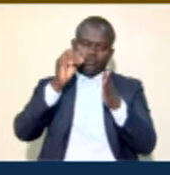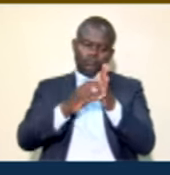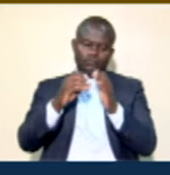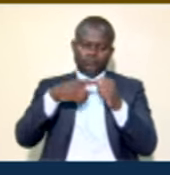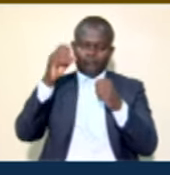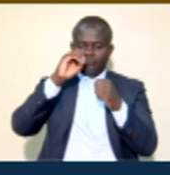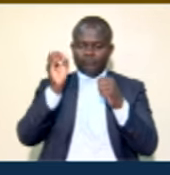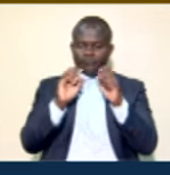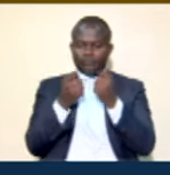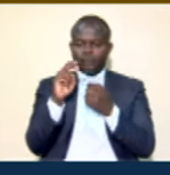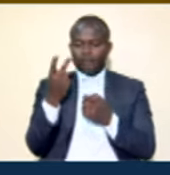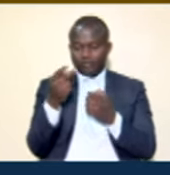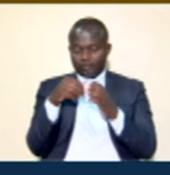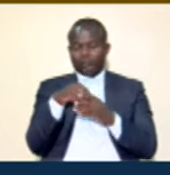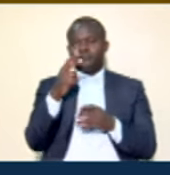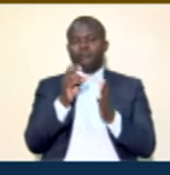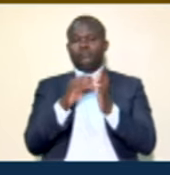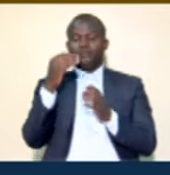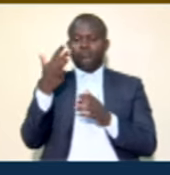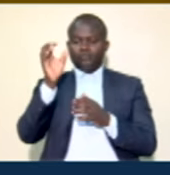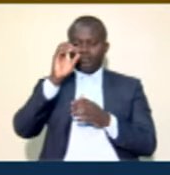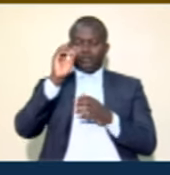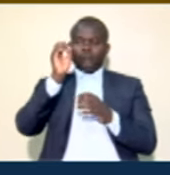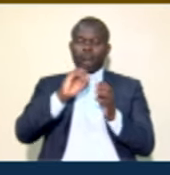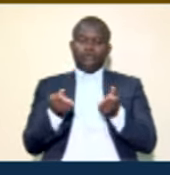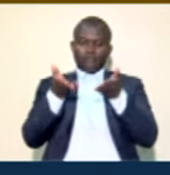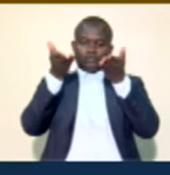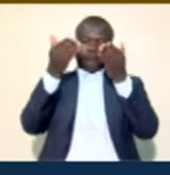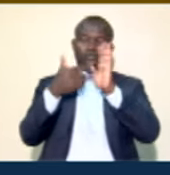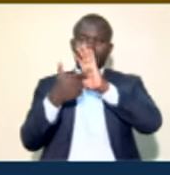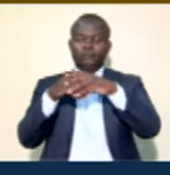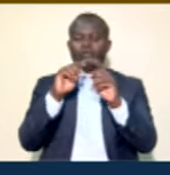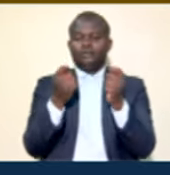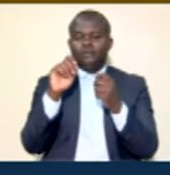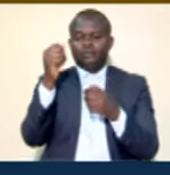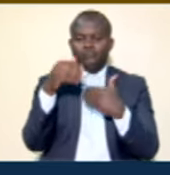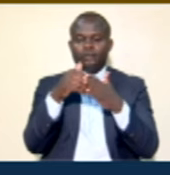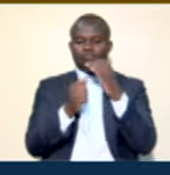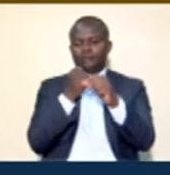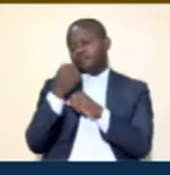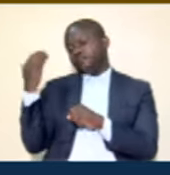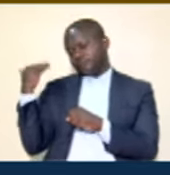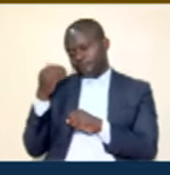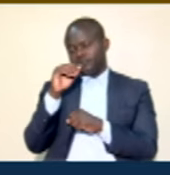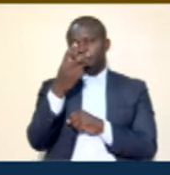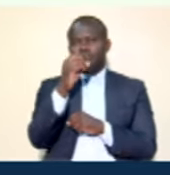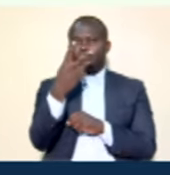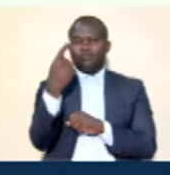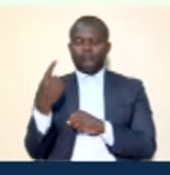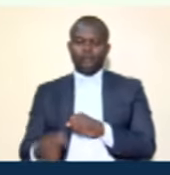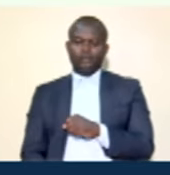kabiri, ndetse na 3.5% by'izamuka byagaragaye mu gihembwe cya mbere cy'umwaka ushize wa